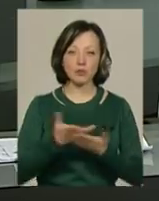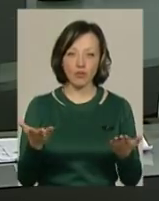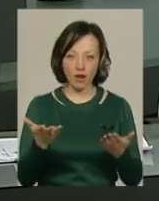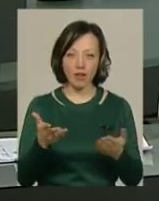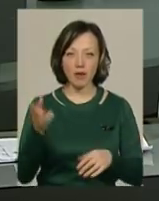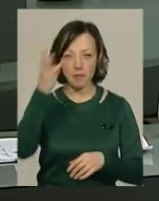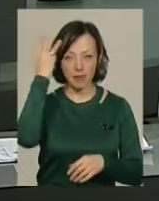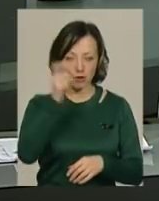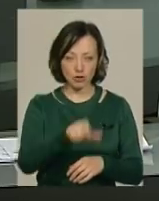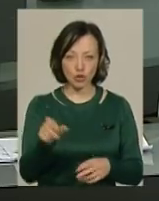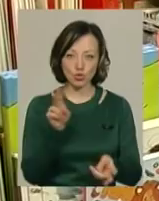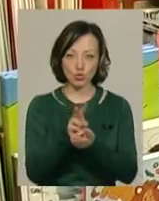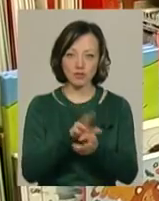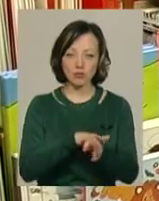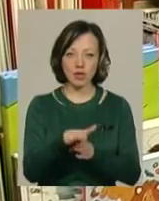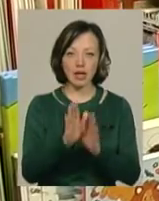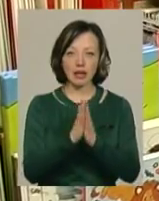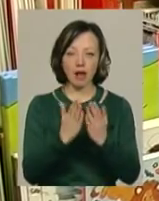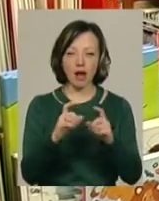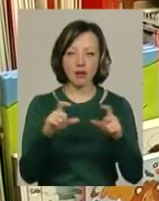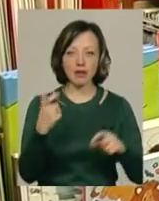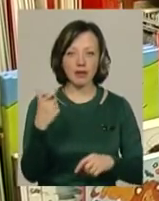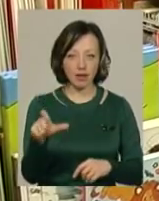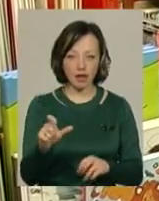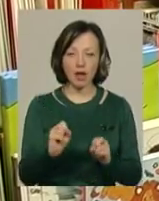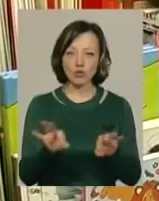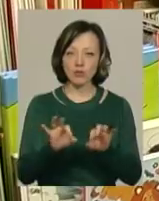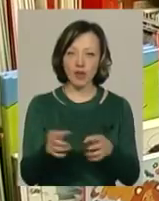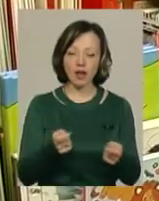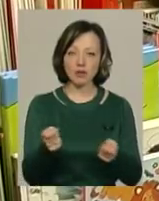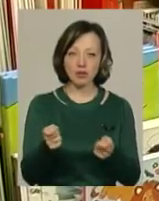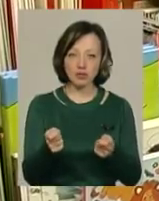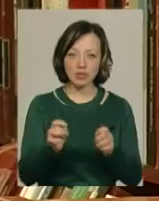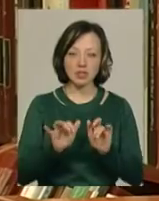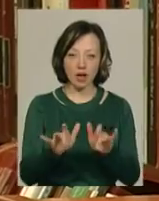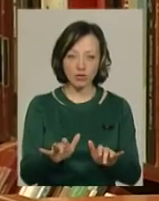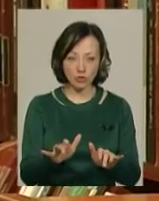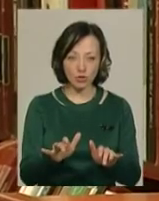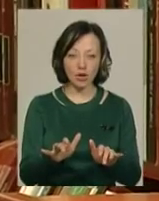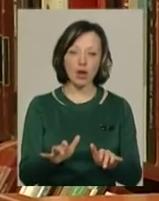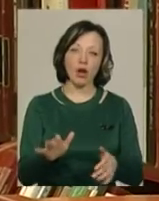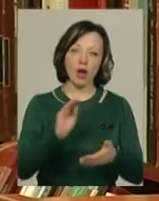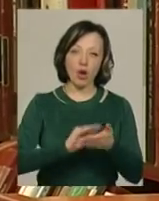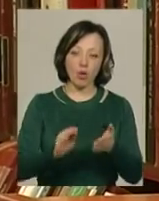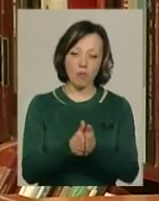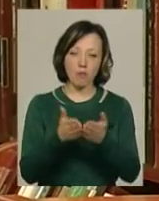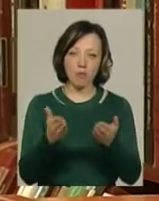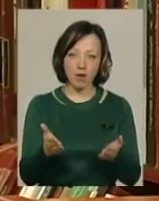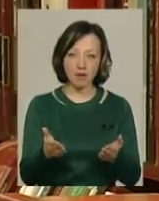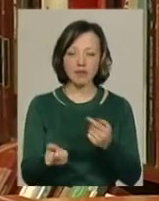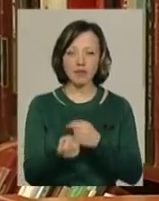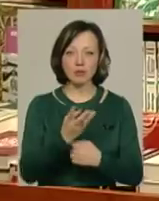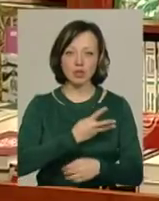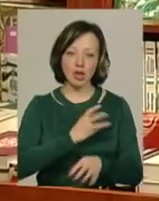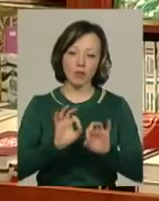його хмельничанам. Зустріч відбулася у книгарні «Є». Як розповіла координаторка заходу Ольга Осмолян, роман виник із бажання